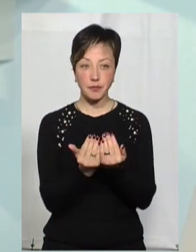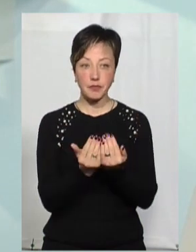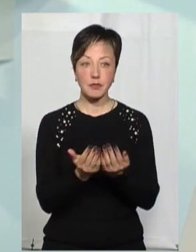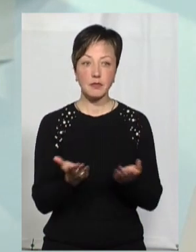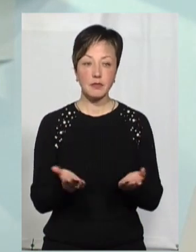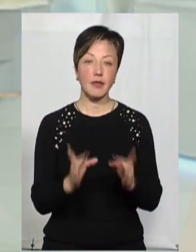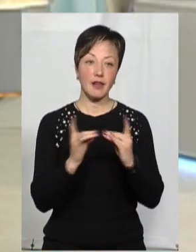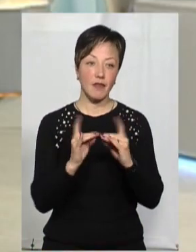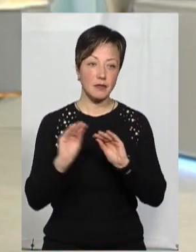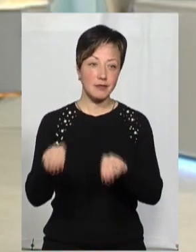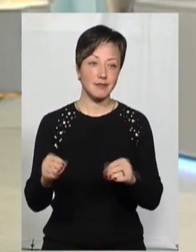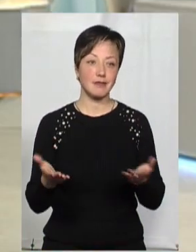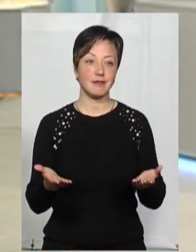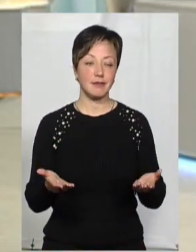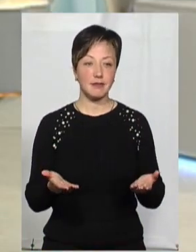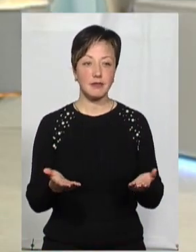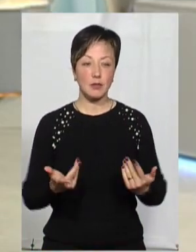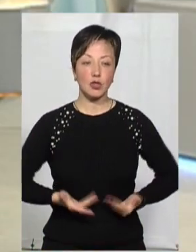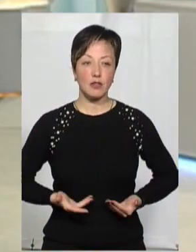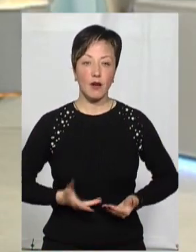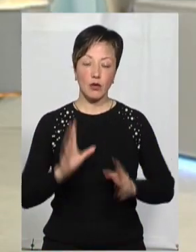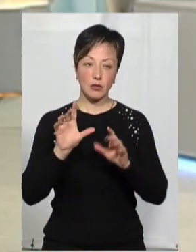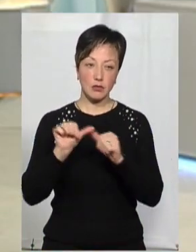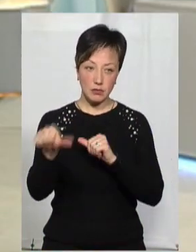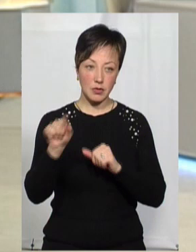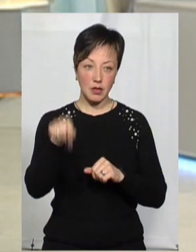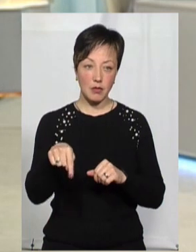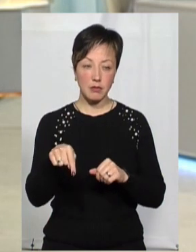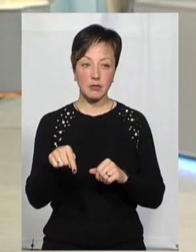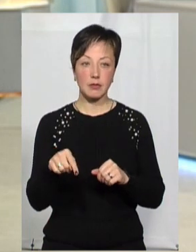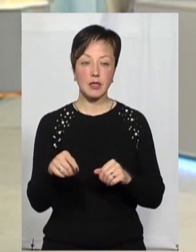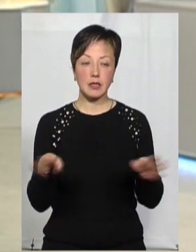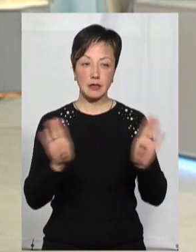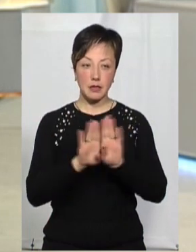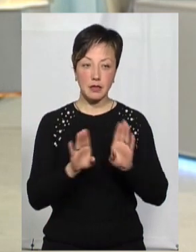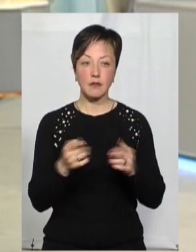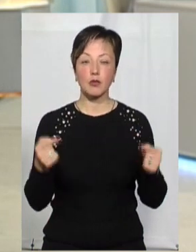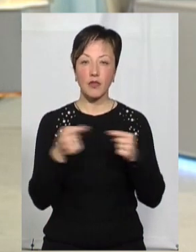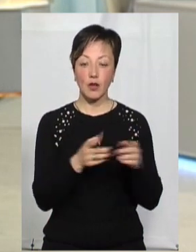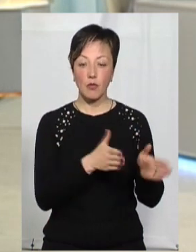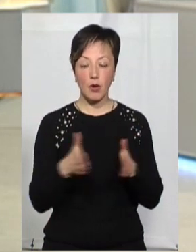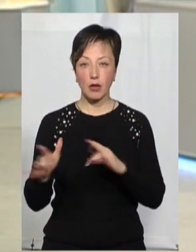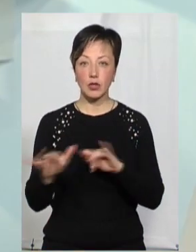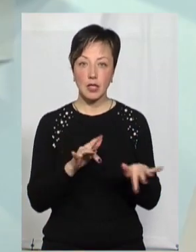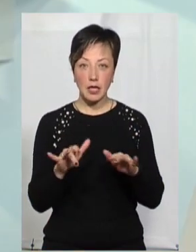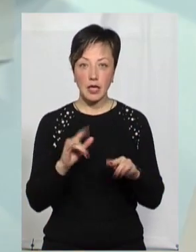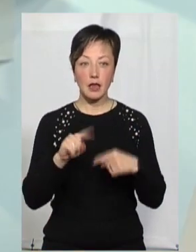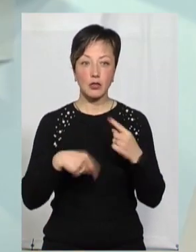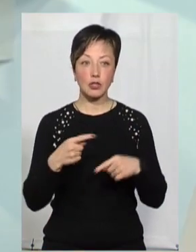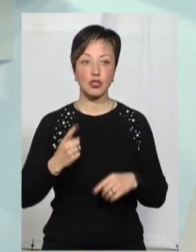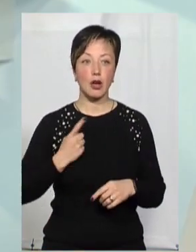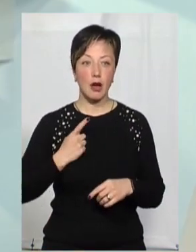Поставили їм дивани, поставили постіль, ну і проживають там. Чому там? Тому що відповідно до алгоритму дій. І